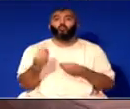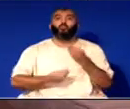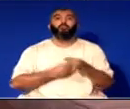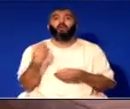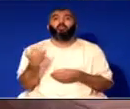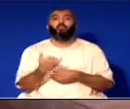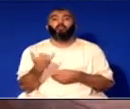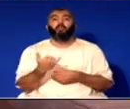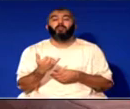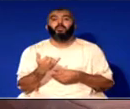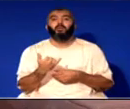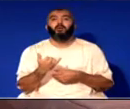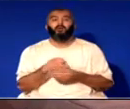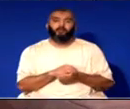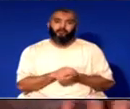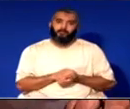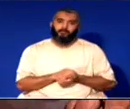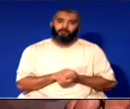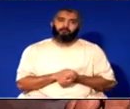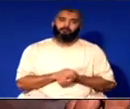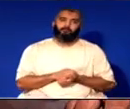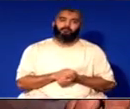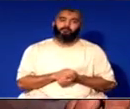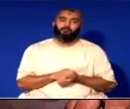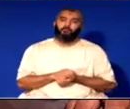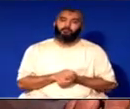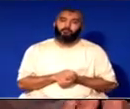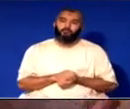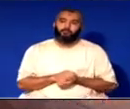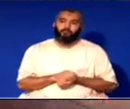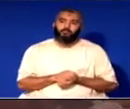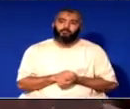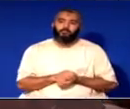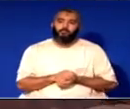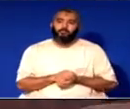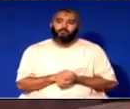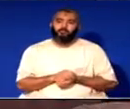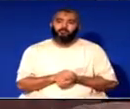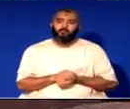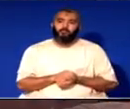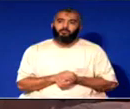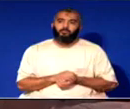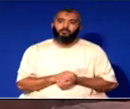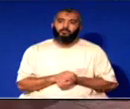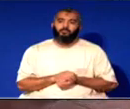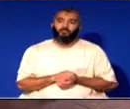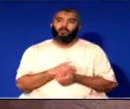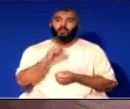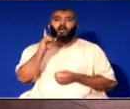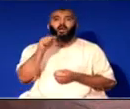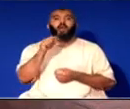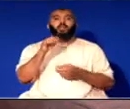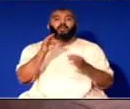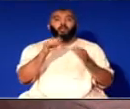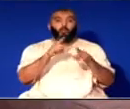نقوله للحاجة من مدينة سيدي بالعباس؟ الوقت اللي هيصلي فيه هذاك افضل